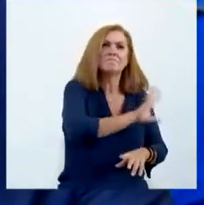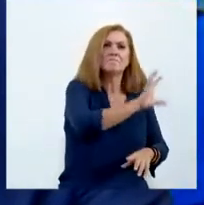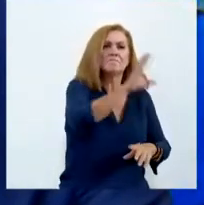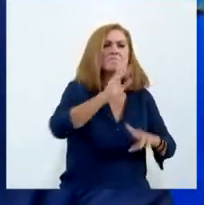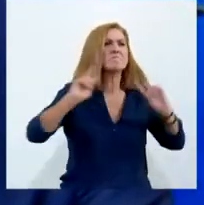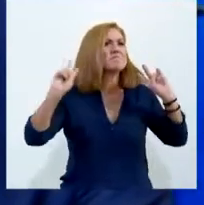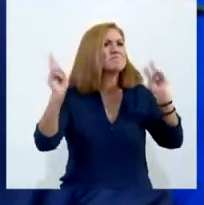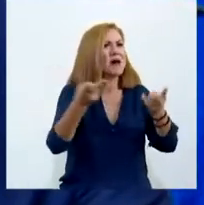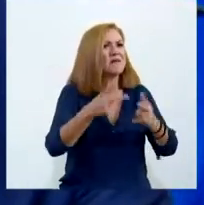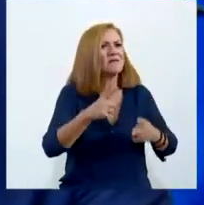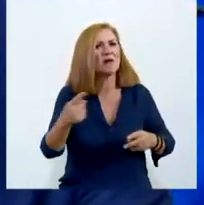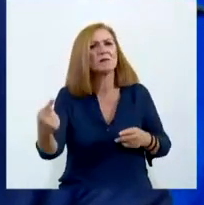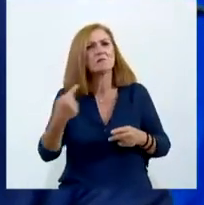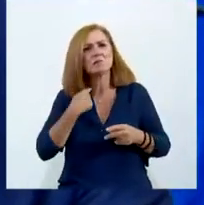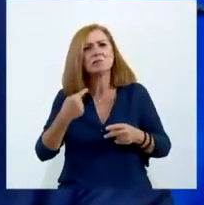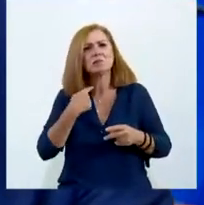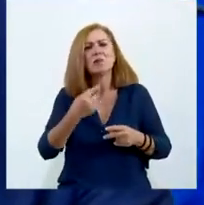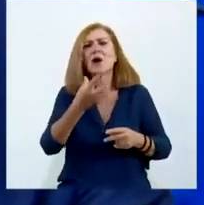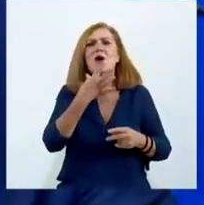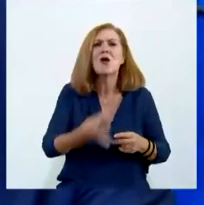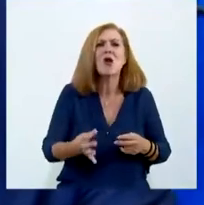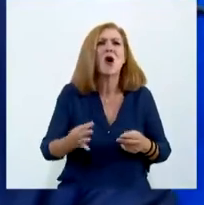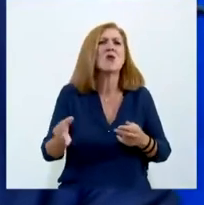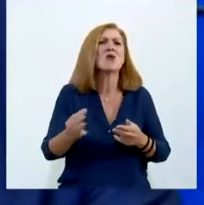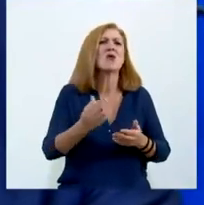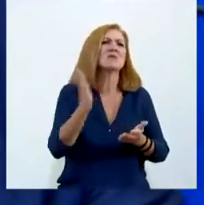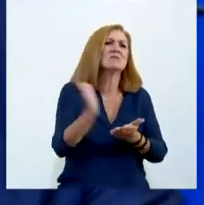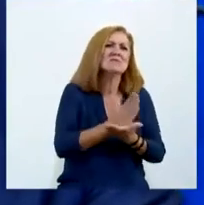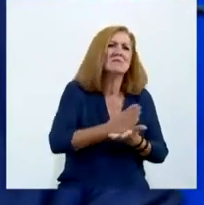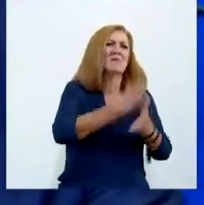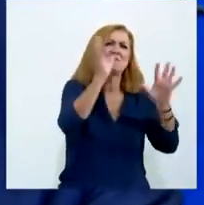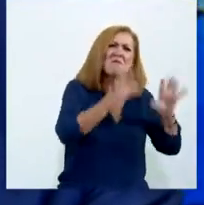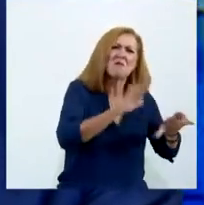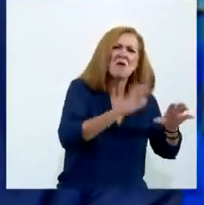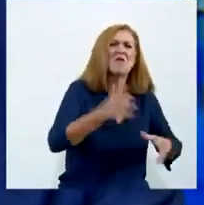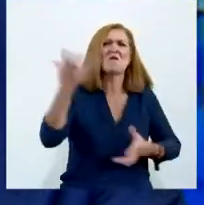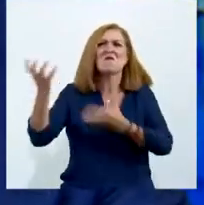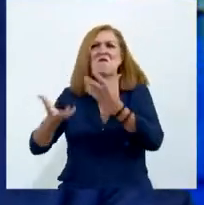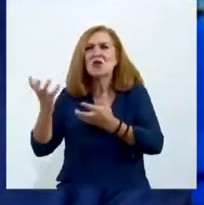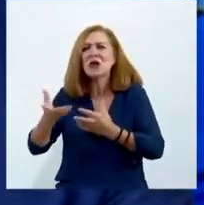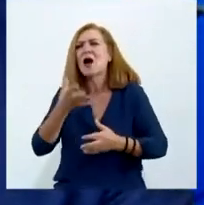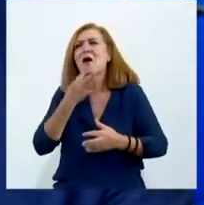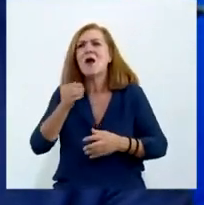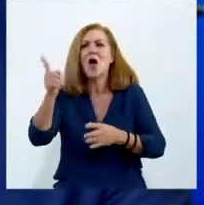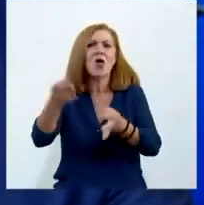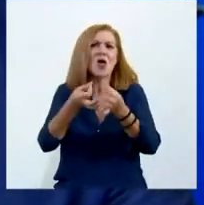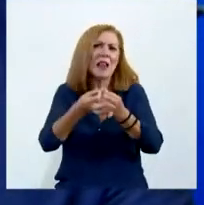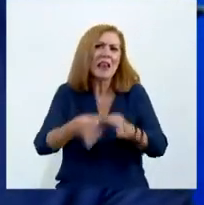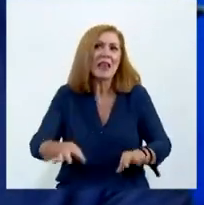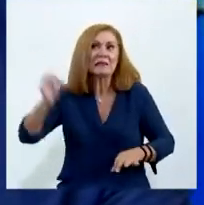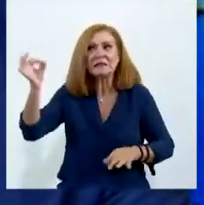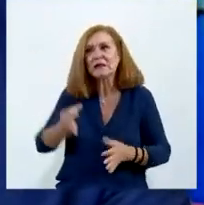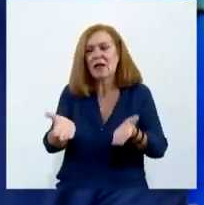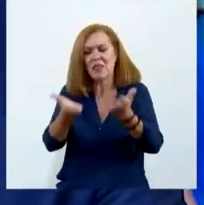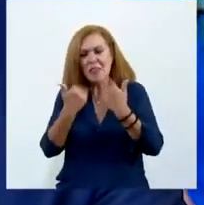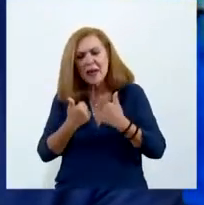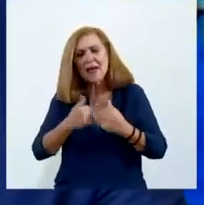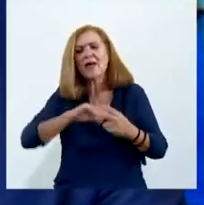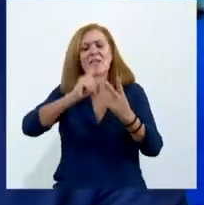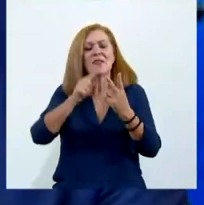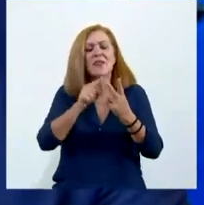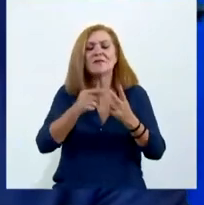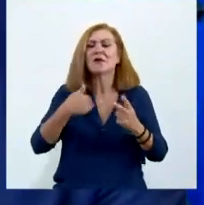εξαιτίας των φυσικών καταστροφών και του τρόπου αντιμετώπισης τους. Και αν μου επιτρέπετε και ένα δεύτερο ερώτημα, αν η